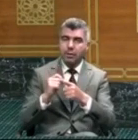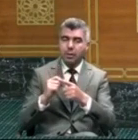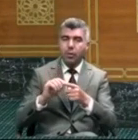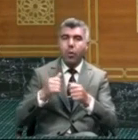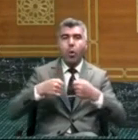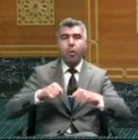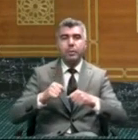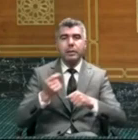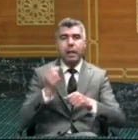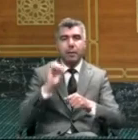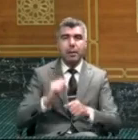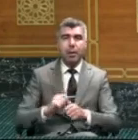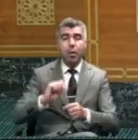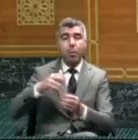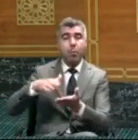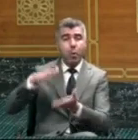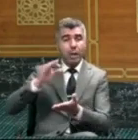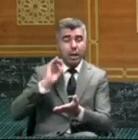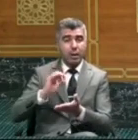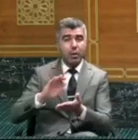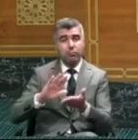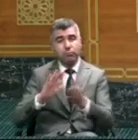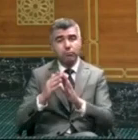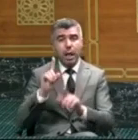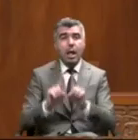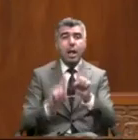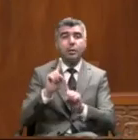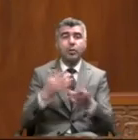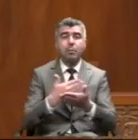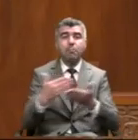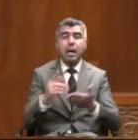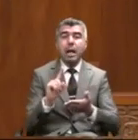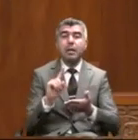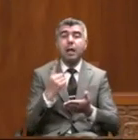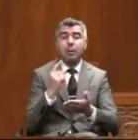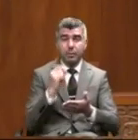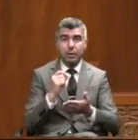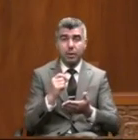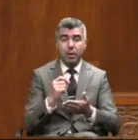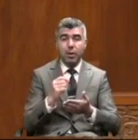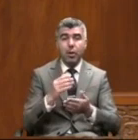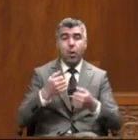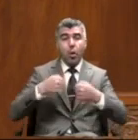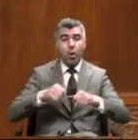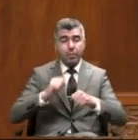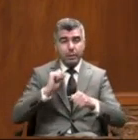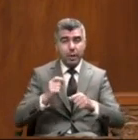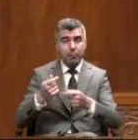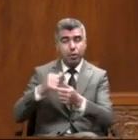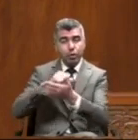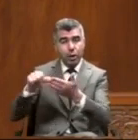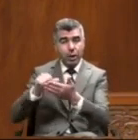الدقيق غاز البطان لوحديه كلف اكثر من 11 مليار درهم اسعار قمح اللين عند